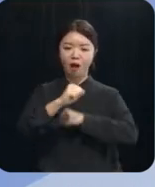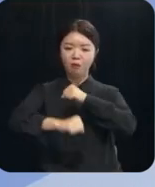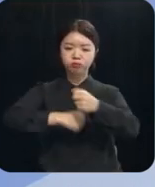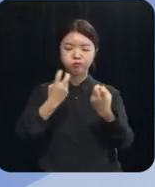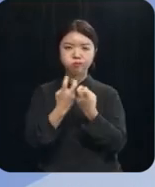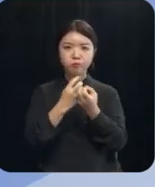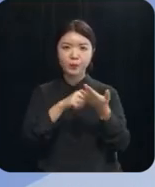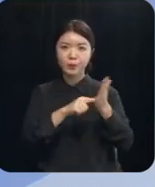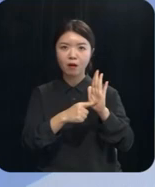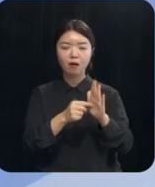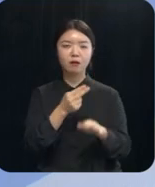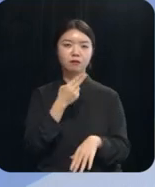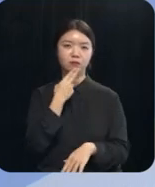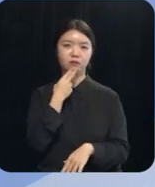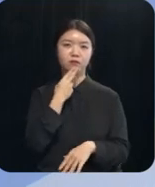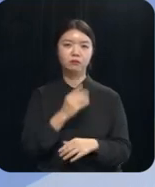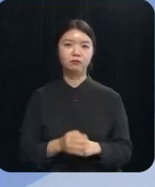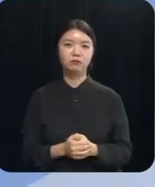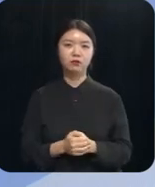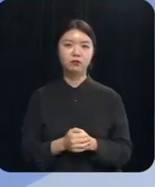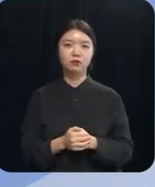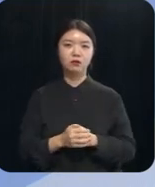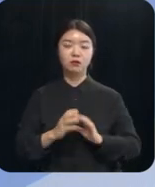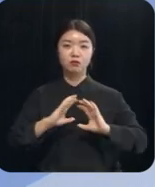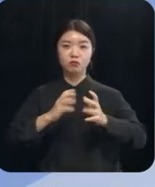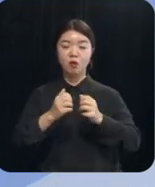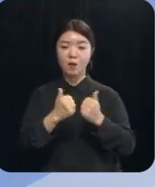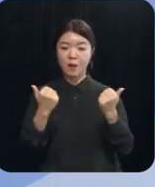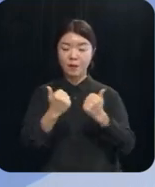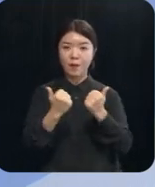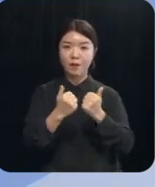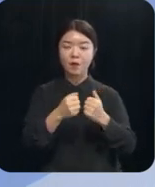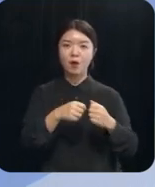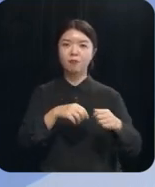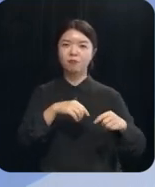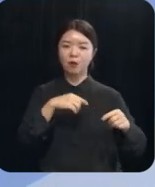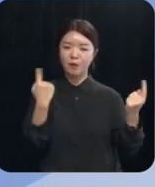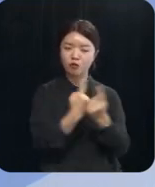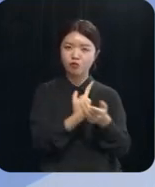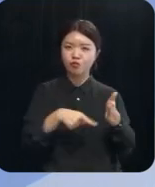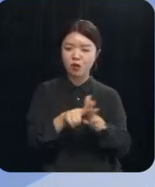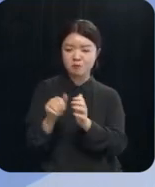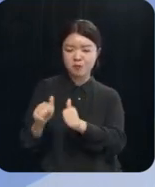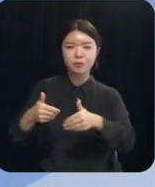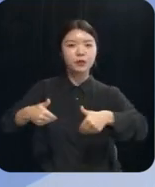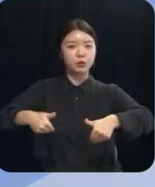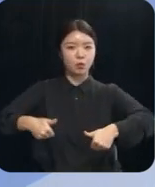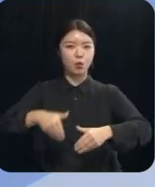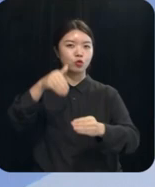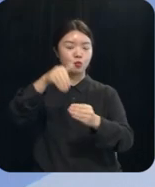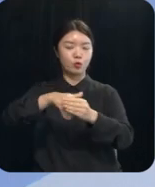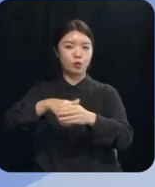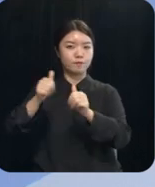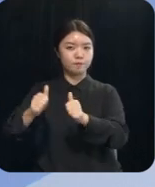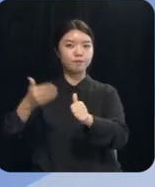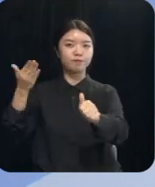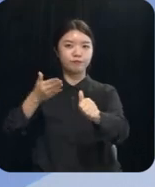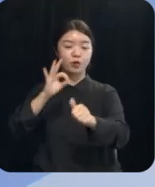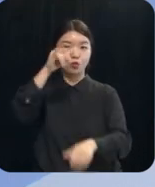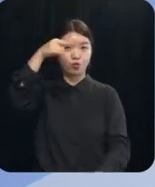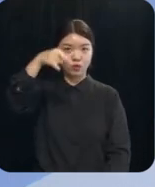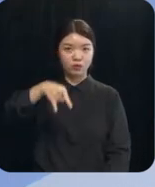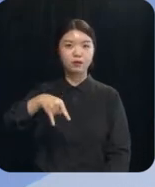대책을 내놓고 있지 않습니다. 국정기조를 바꾸기 위해서 심판해야 합니다. 투표로 심판해 주십시오. 저